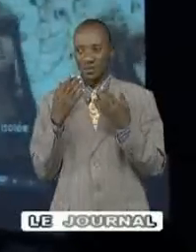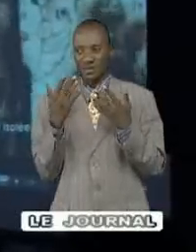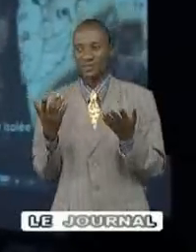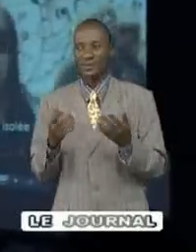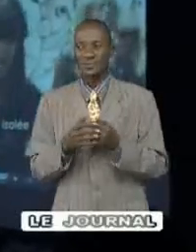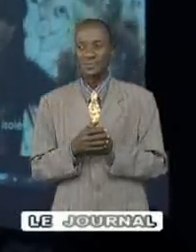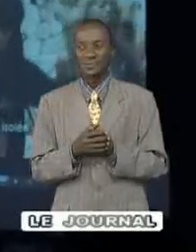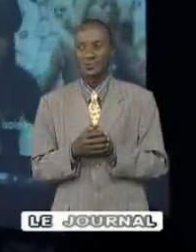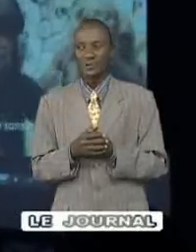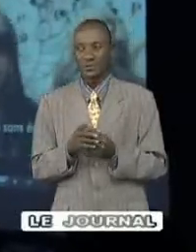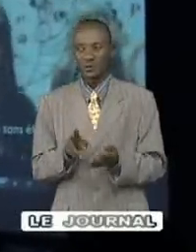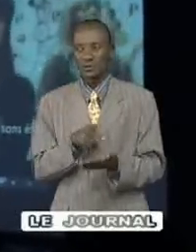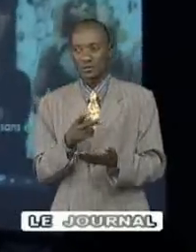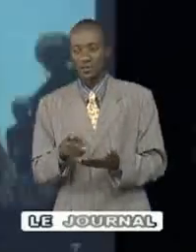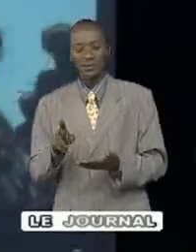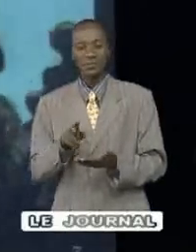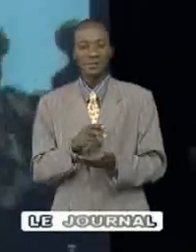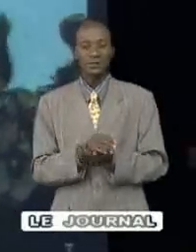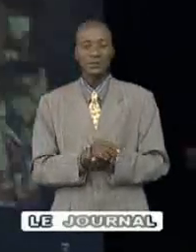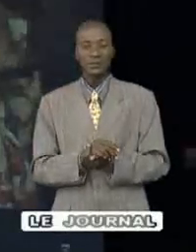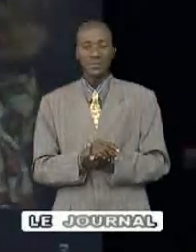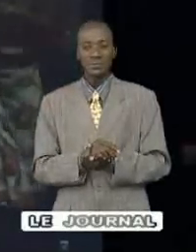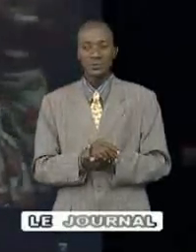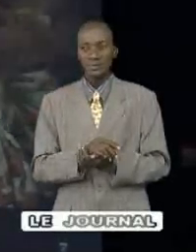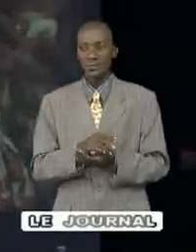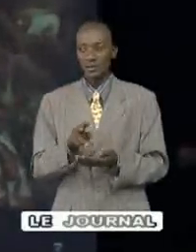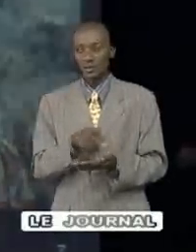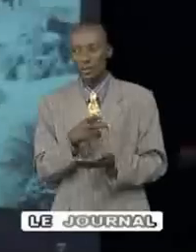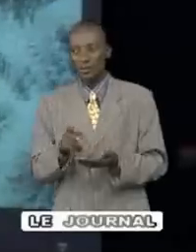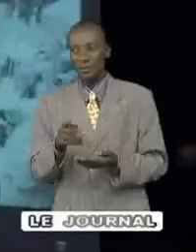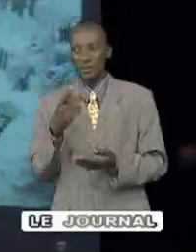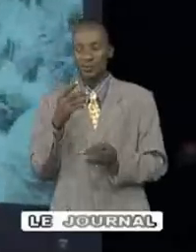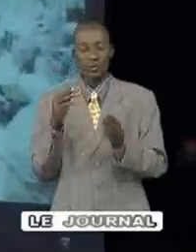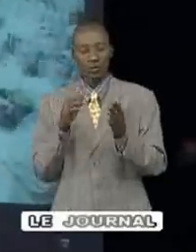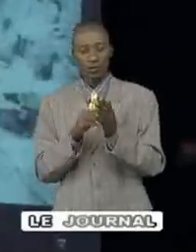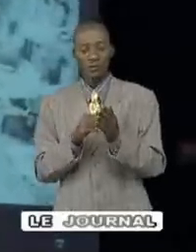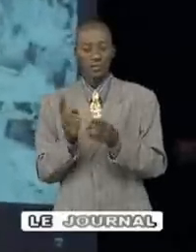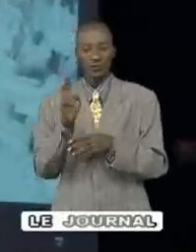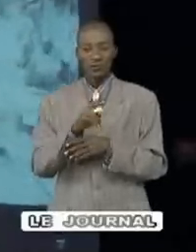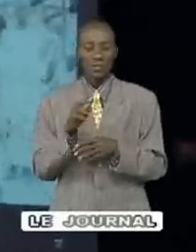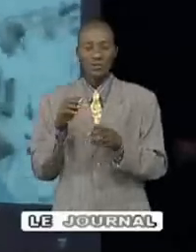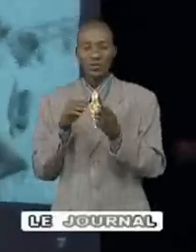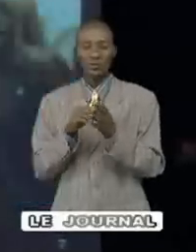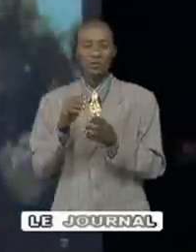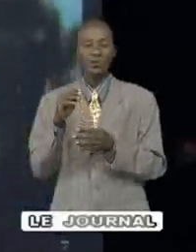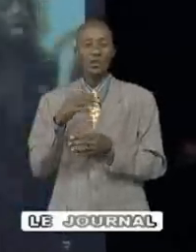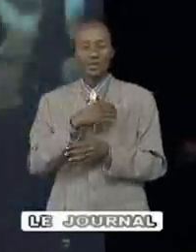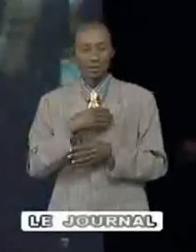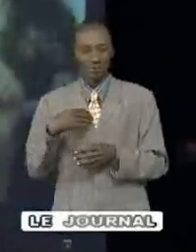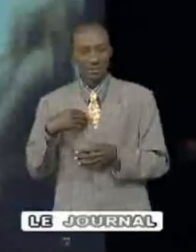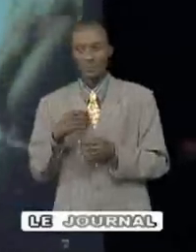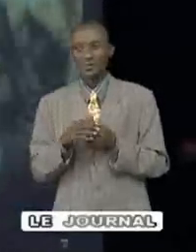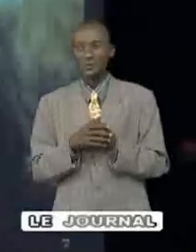m'a refoulé dans la rue isolée. Les coupables lui circulent sans être inquiétés.